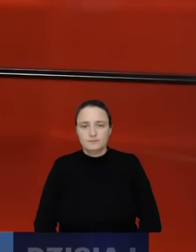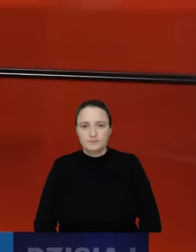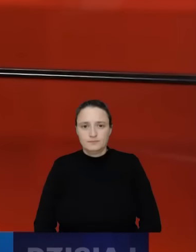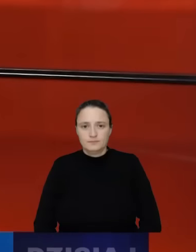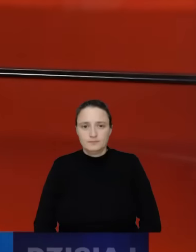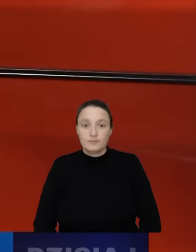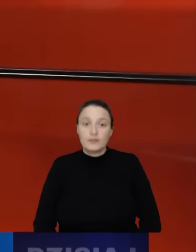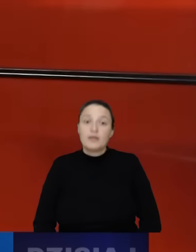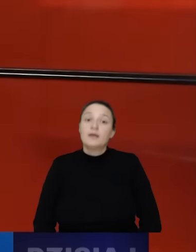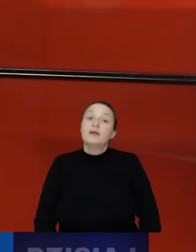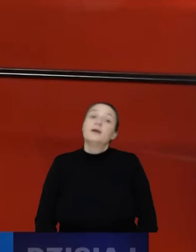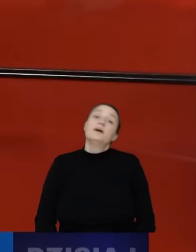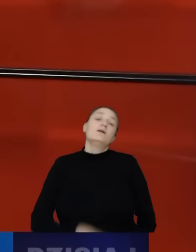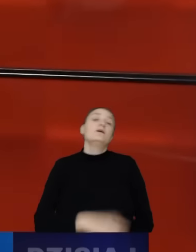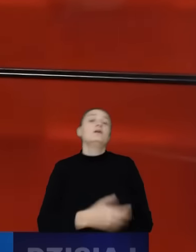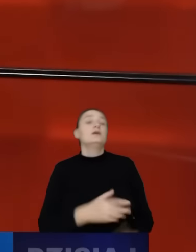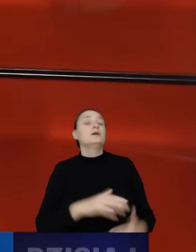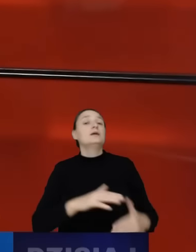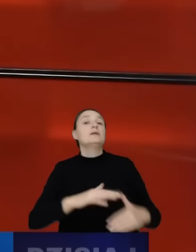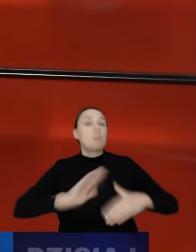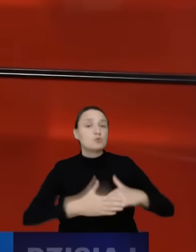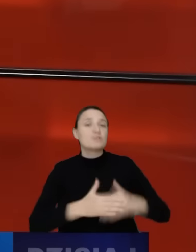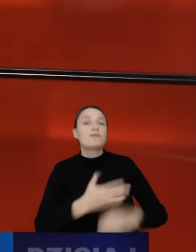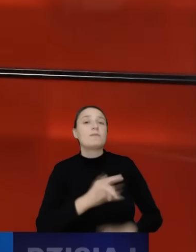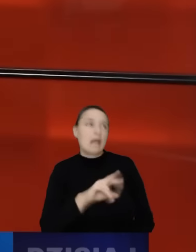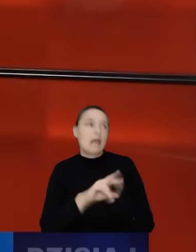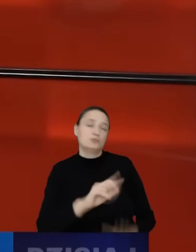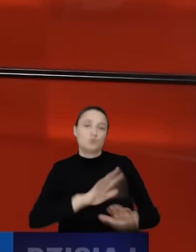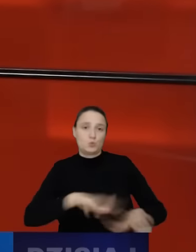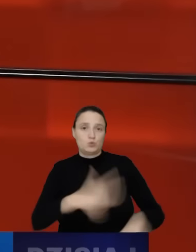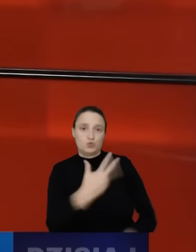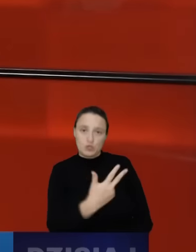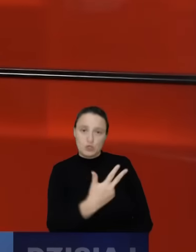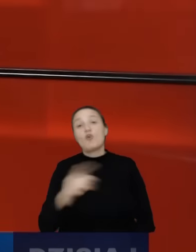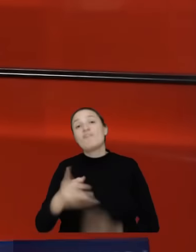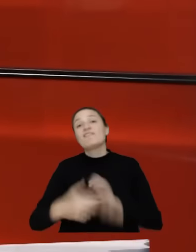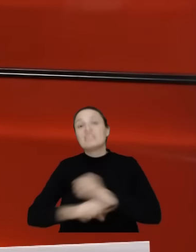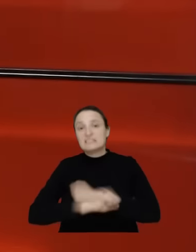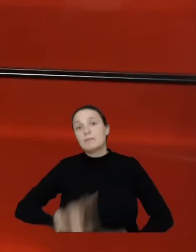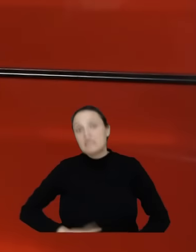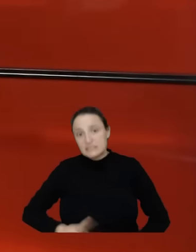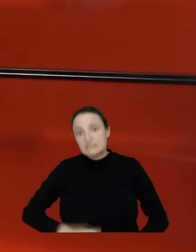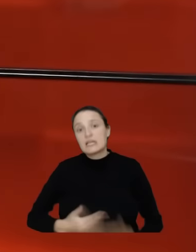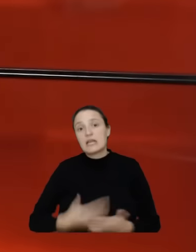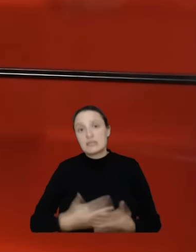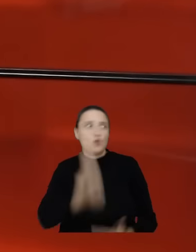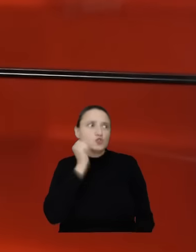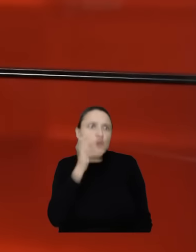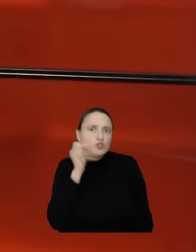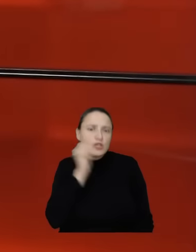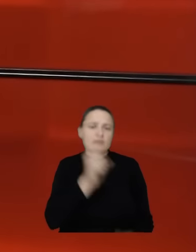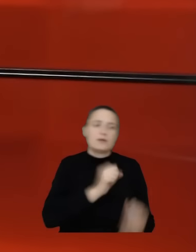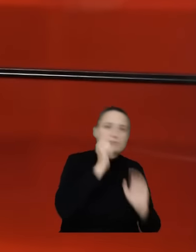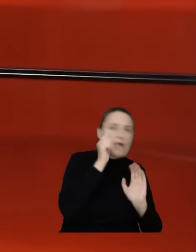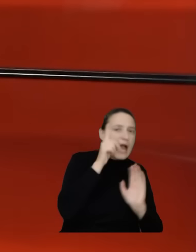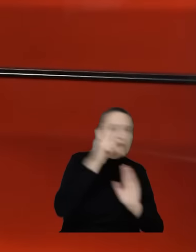Państwo Myrchowie mają troje dzieci. Pan Myrcha jest wiceministrem, więc jest codziennie od rana do wieczora w pracy.